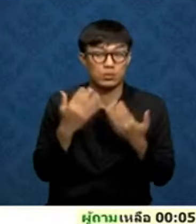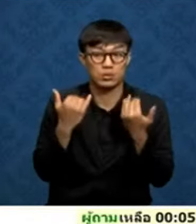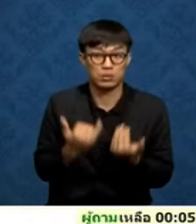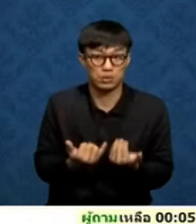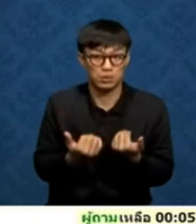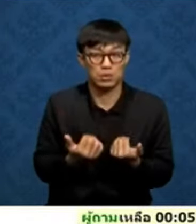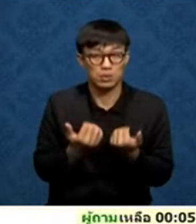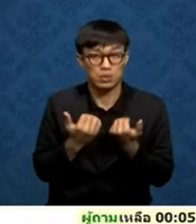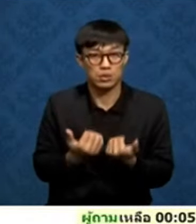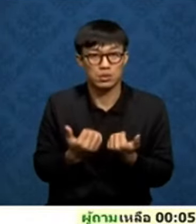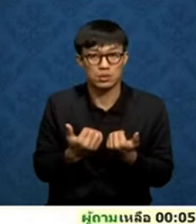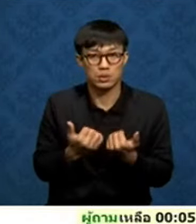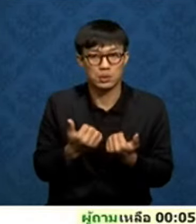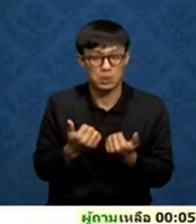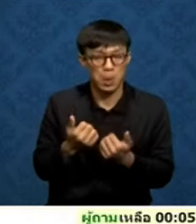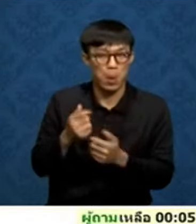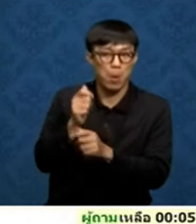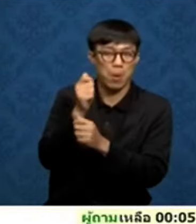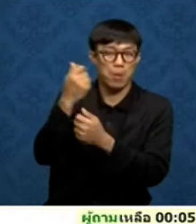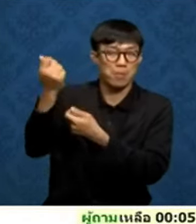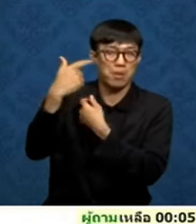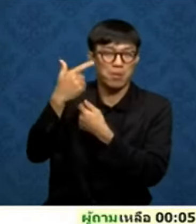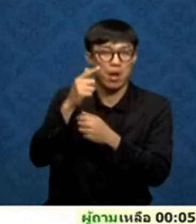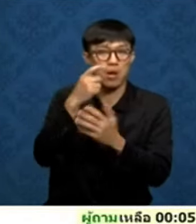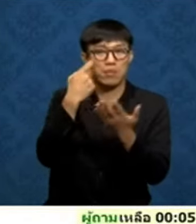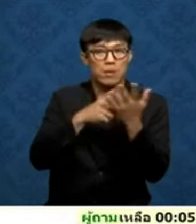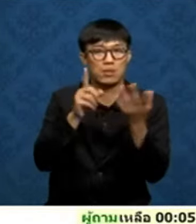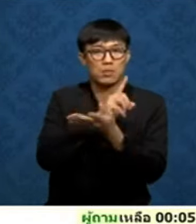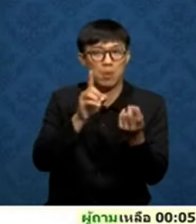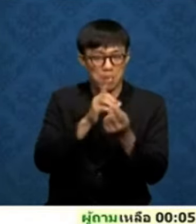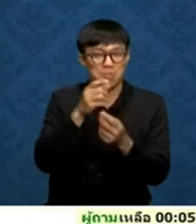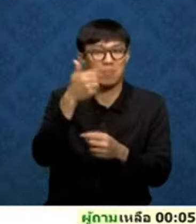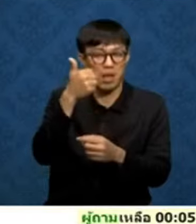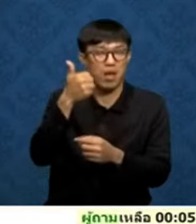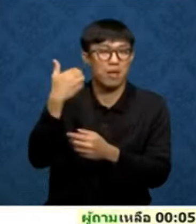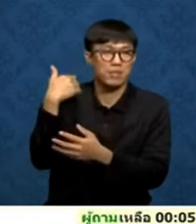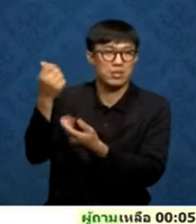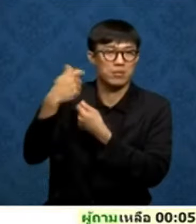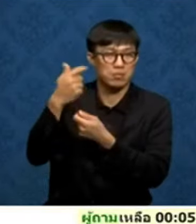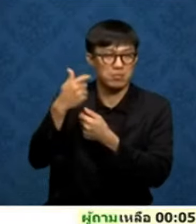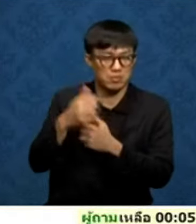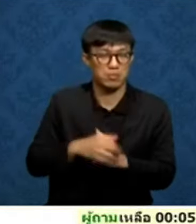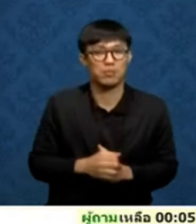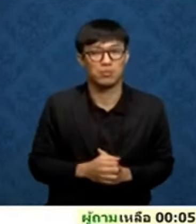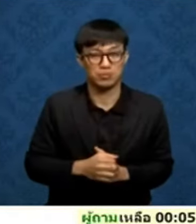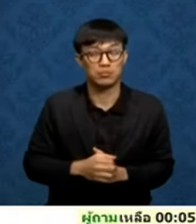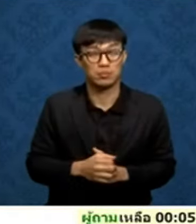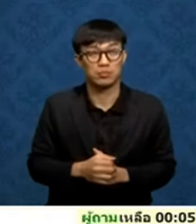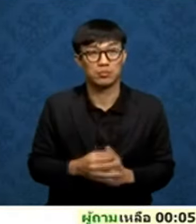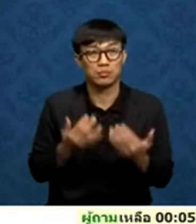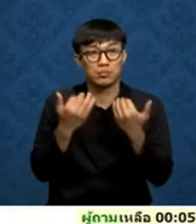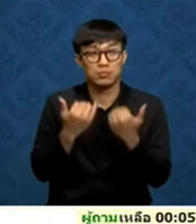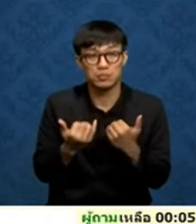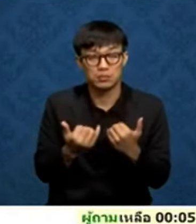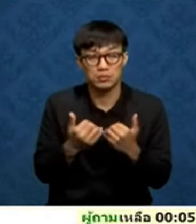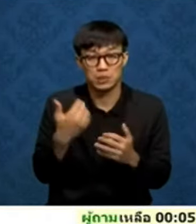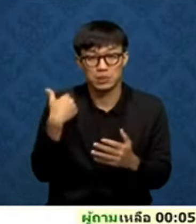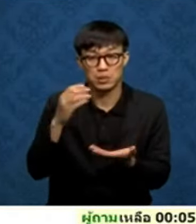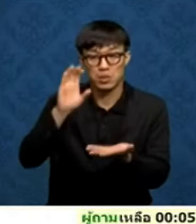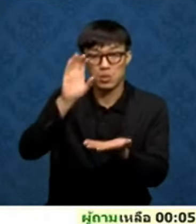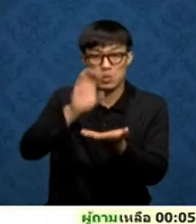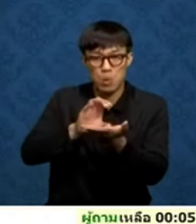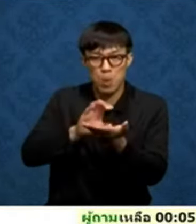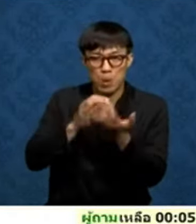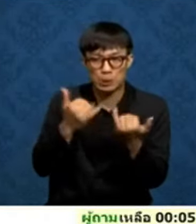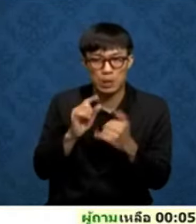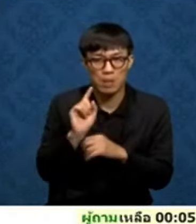ได้รับการเยียวยาจากประกันสังคมเพราะว่าเข้ากฎเกณฑ์นี้เช่นเดียวกันนะครับนั่นแปลว่าช่วงนี้ในเมื่อมีการลงทุนประเภทใหม่เข้